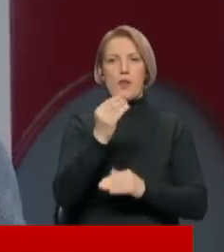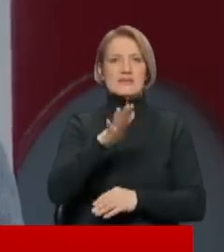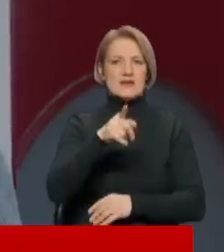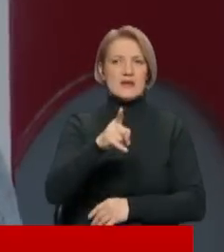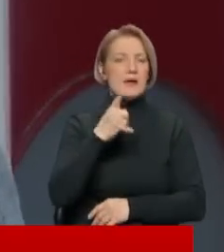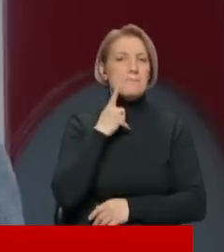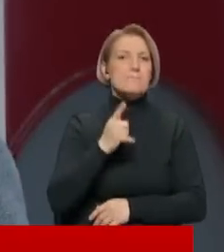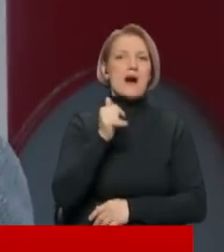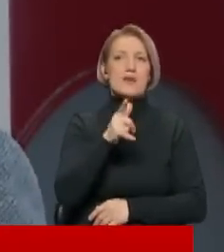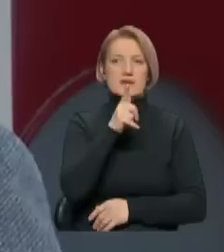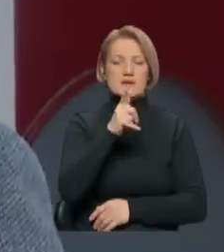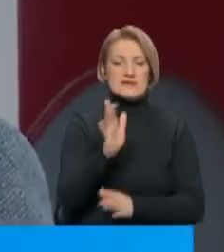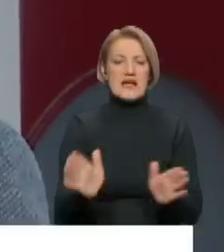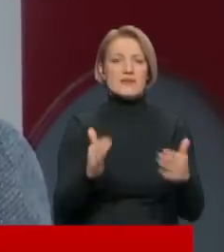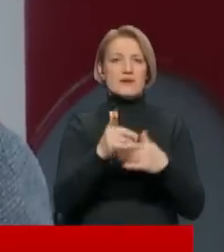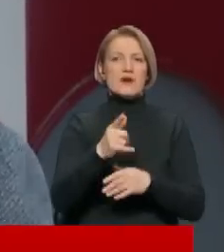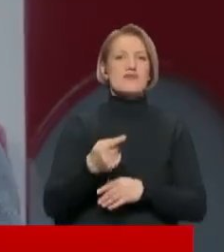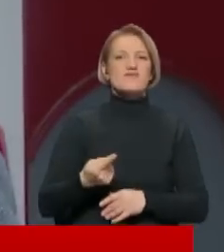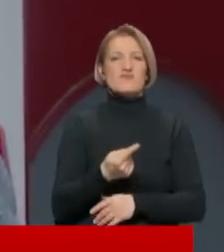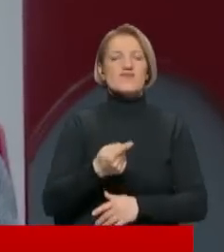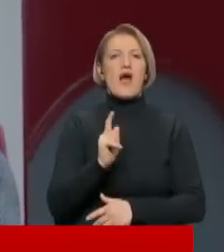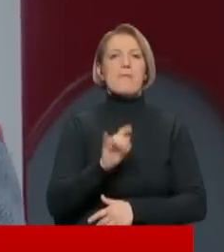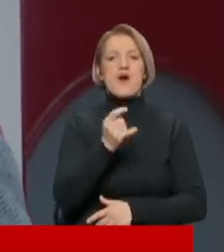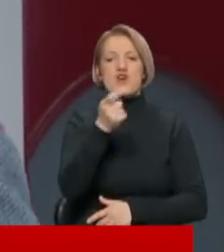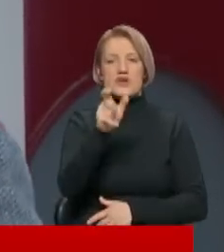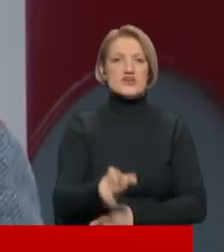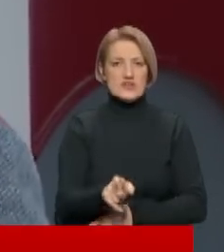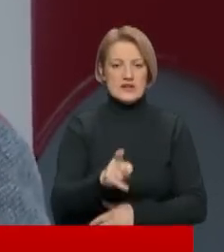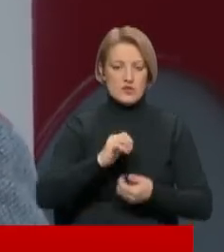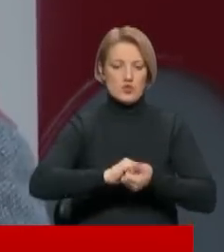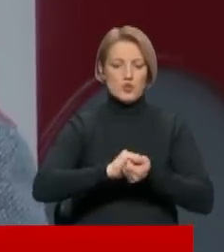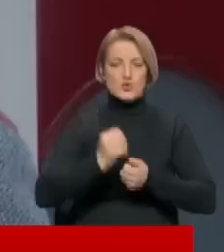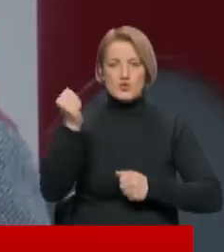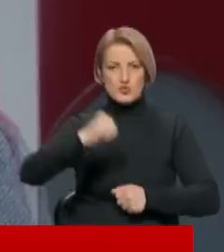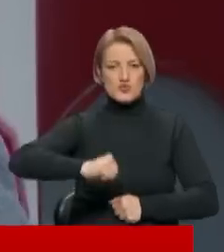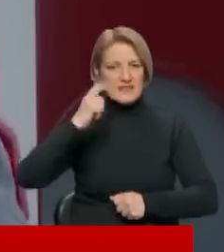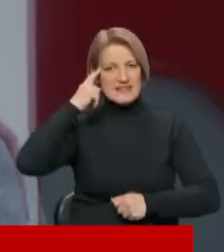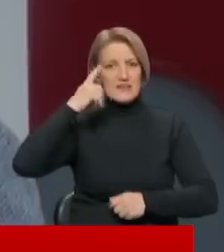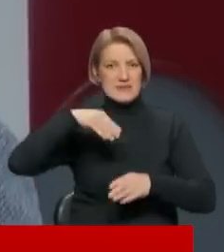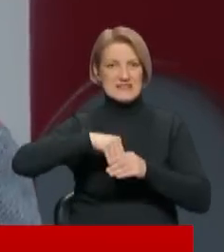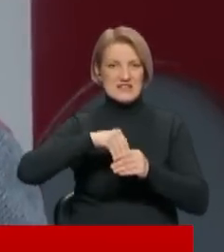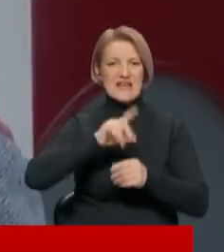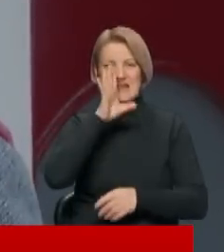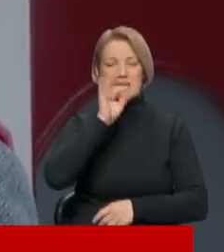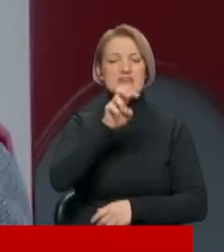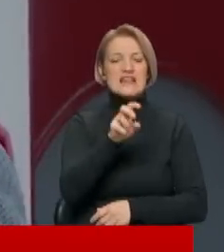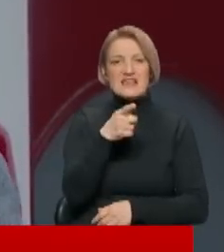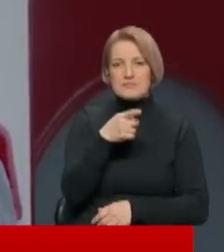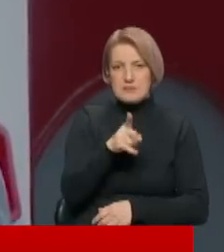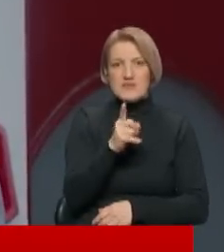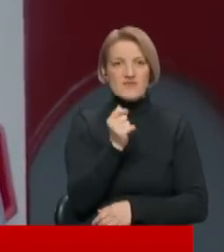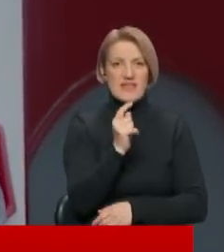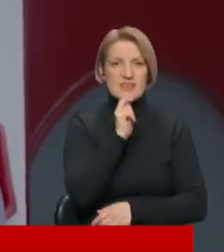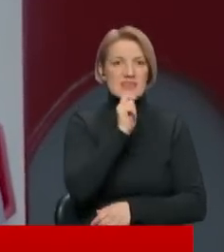bakana Çağrı yapıyoruz sendikalara fitne sokma işçinin Dostunu düşmanını tanıması için kim 8000 lira civarında bir